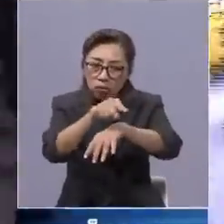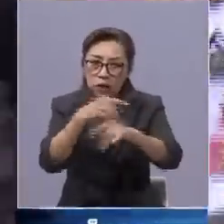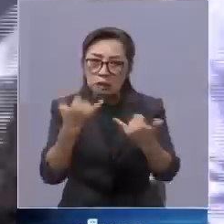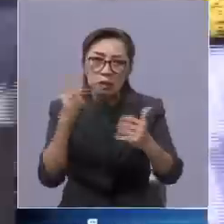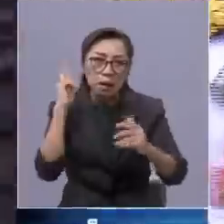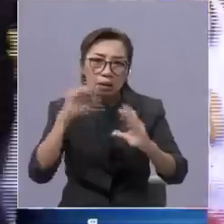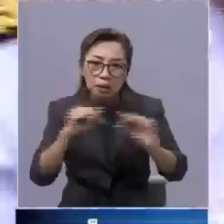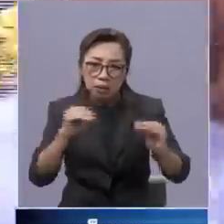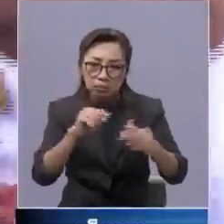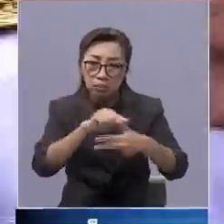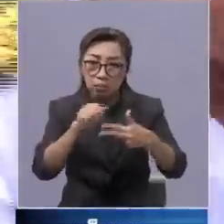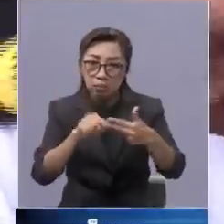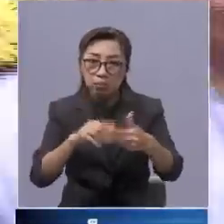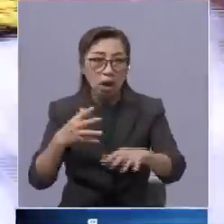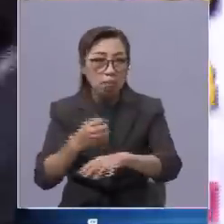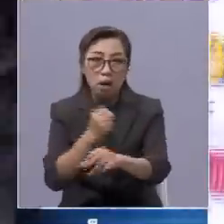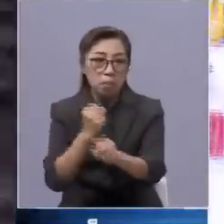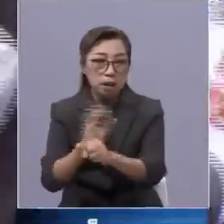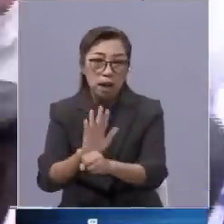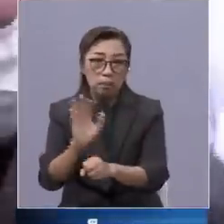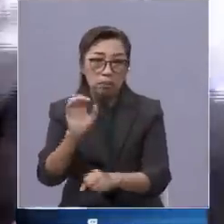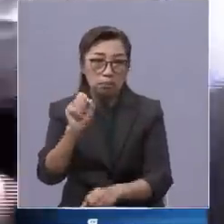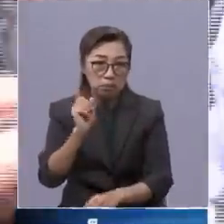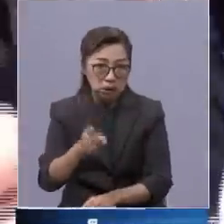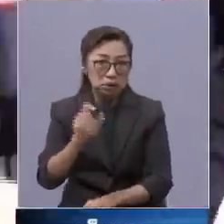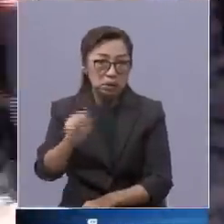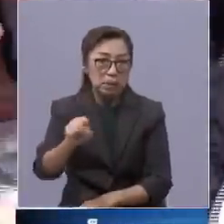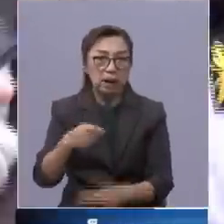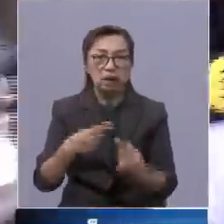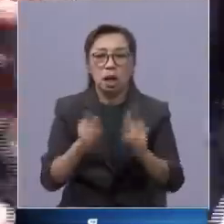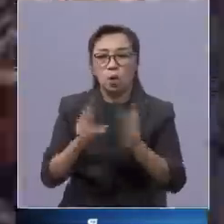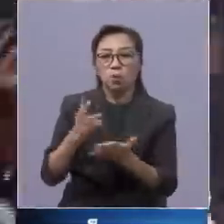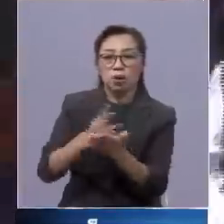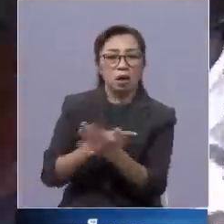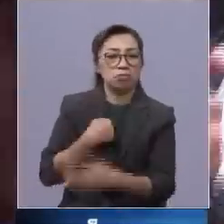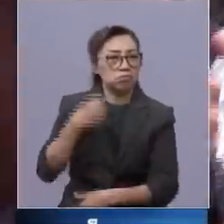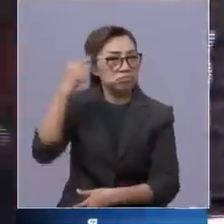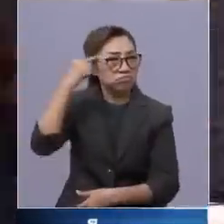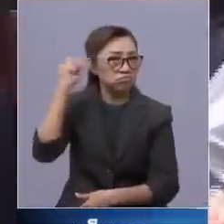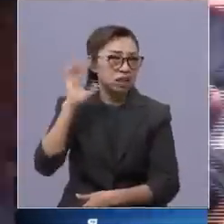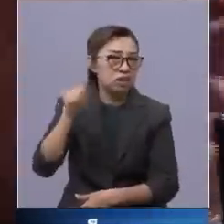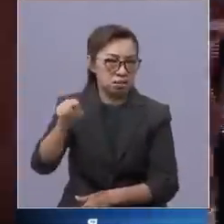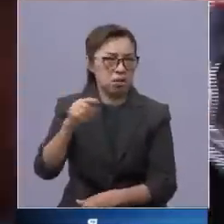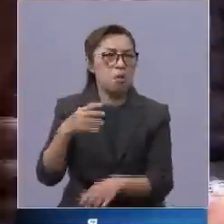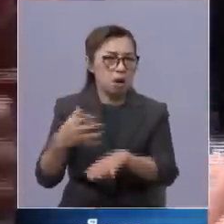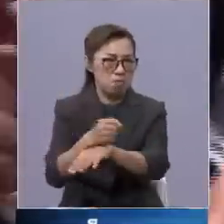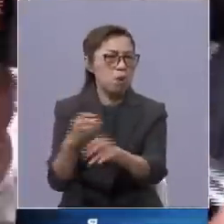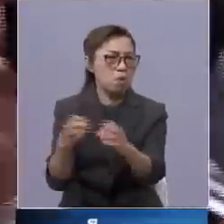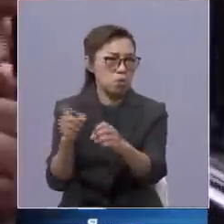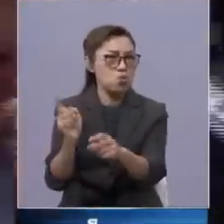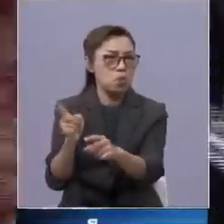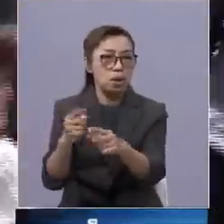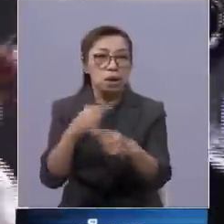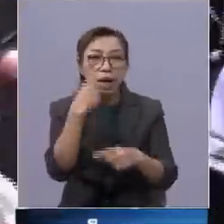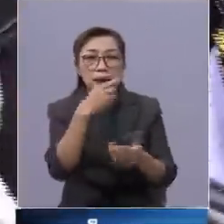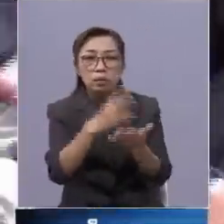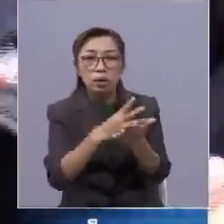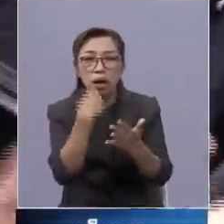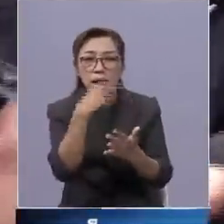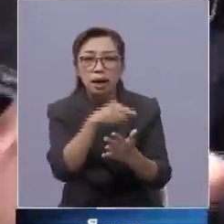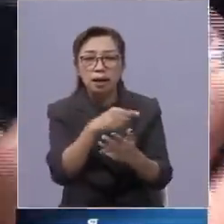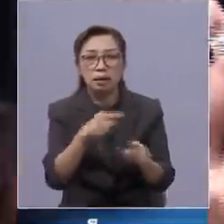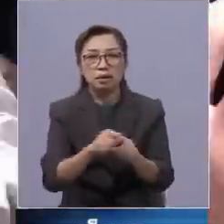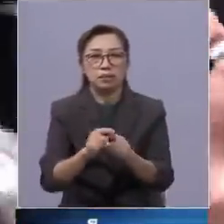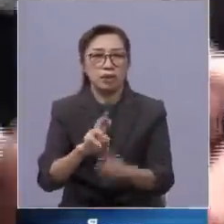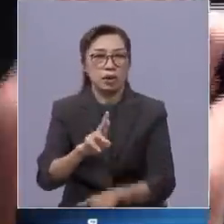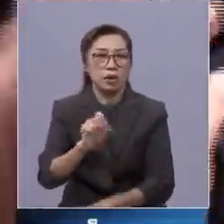ฏว่ามีนักวิชาการบางท่านก็ยังบอกว่าไม่เชื่อนะครับยังไม่เชื่อว่า3ปอจะวางมือทางการเมืองคนที่เอาให้มาความเห็นในเรื่องนี้ก็คือร